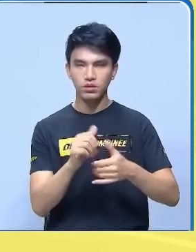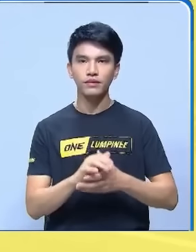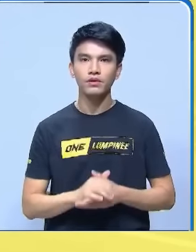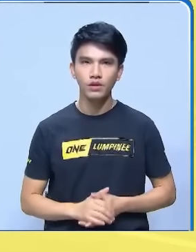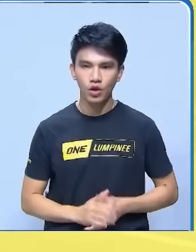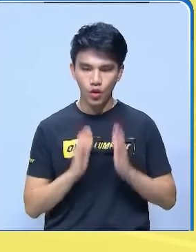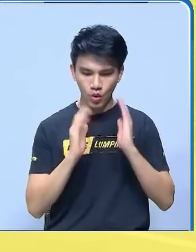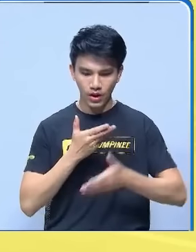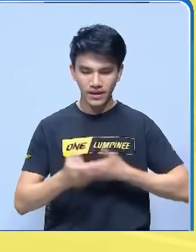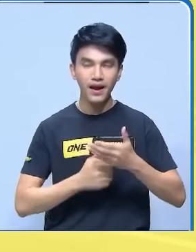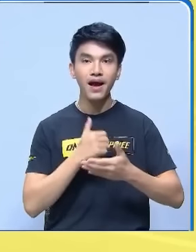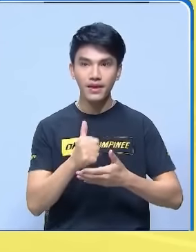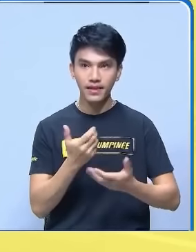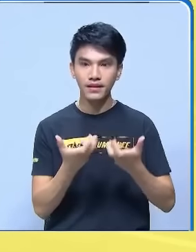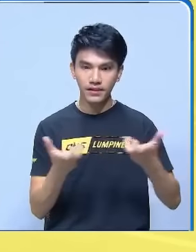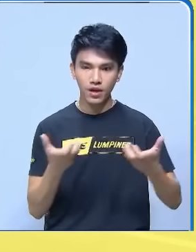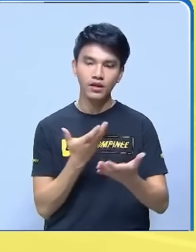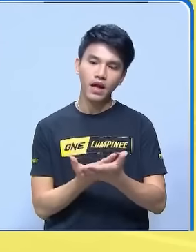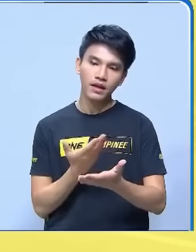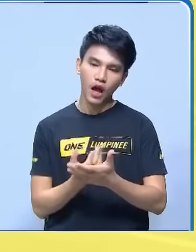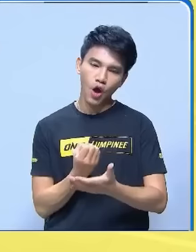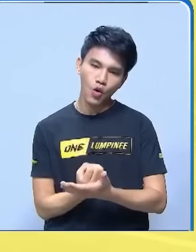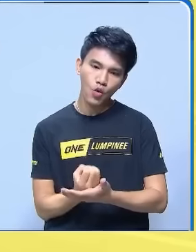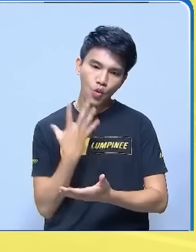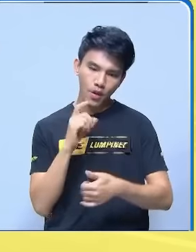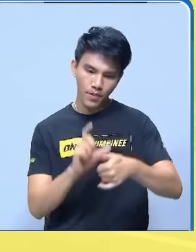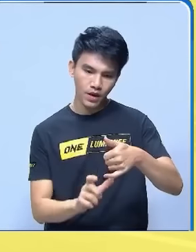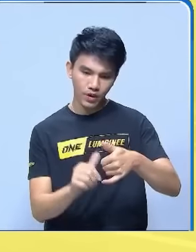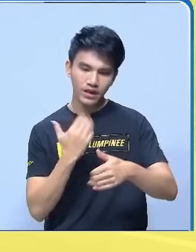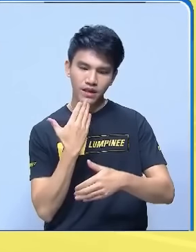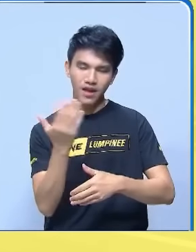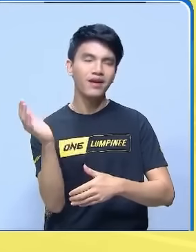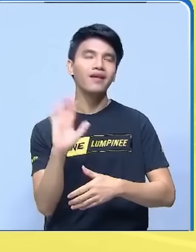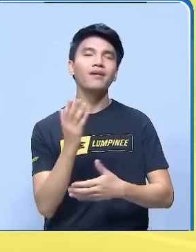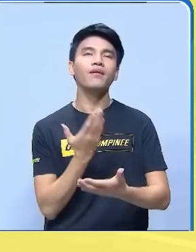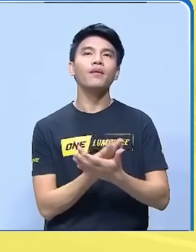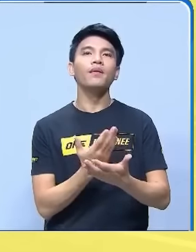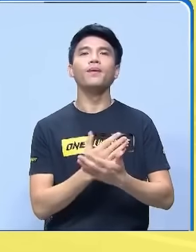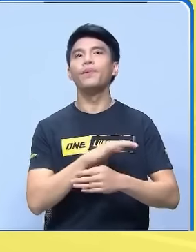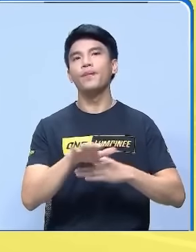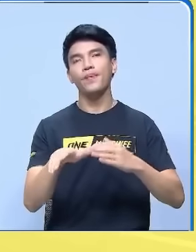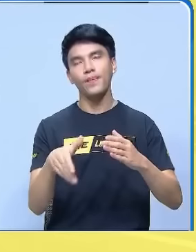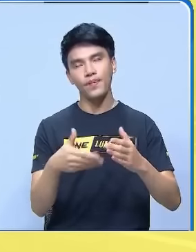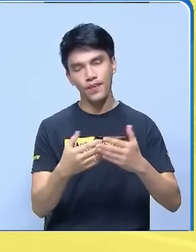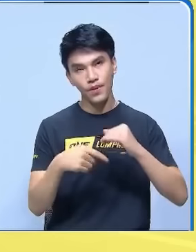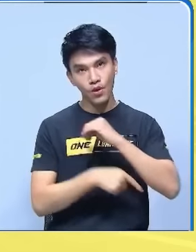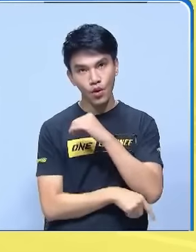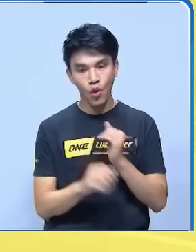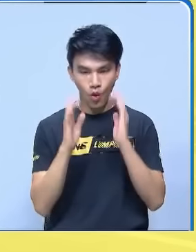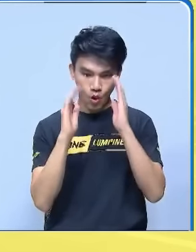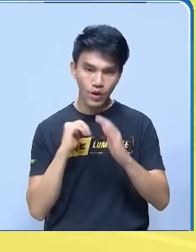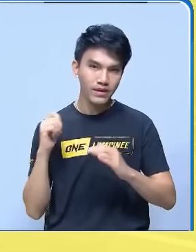นขายดิบขายดีคนมีทรัพย์สินคนรวยไม่ใช่เป็นคนดีเสมอไปนะเงินเหล่านั้นอาจจะมาจากการโกงผู้บริโภคก็